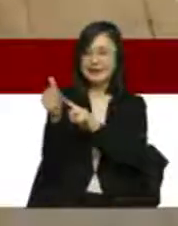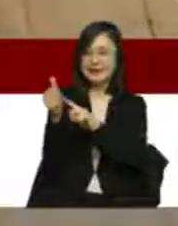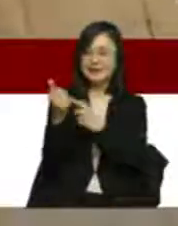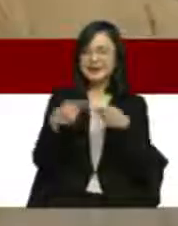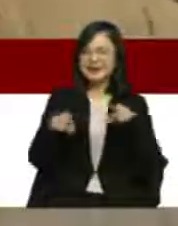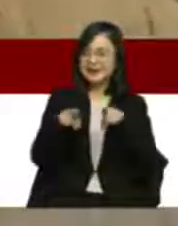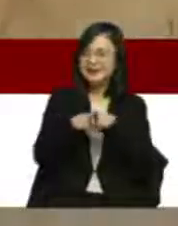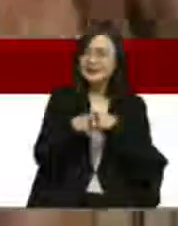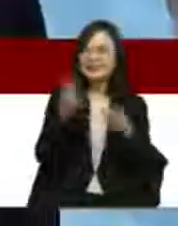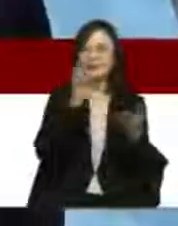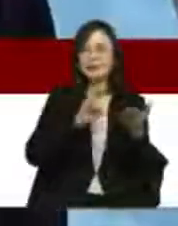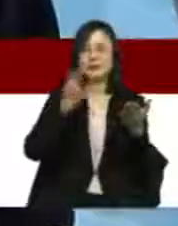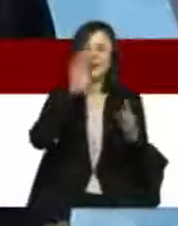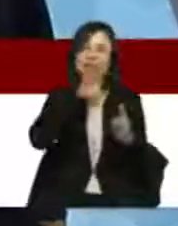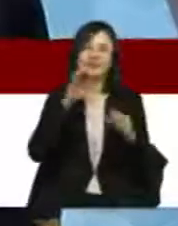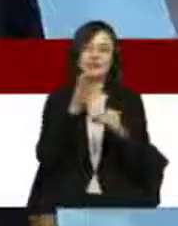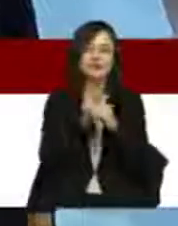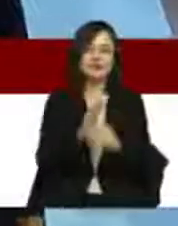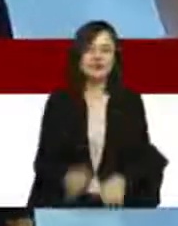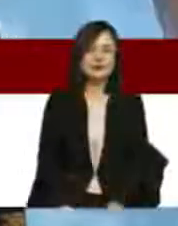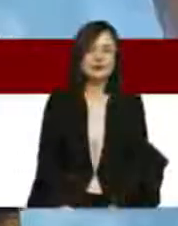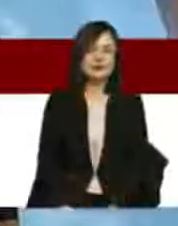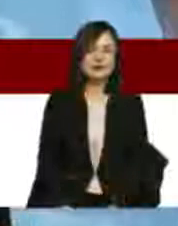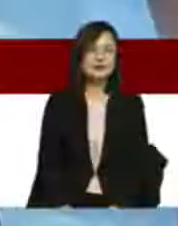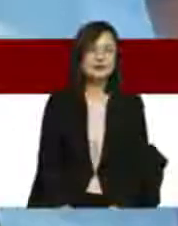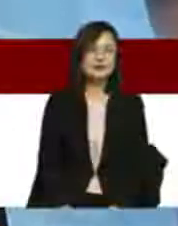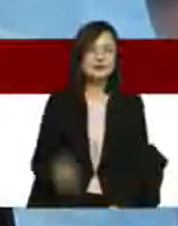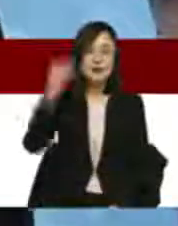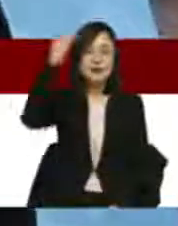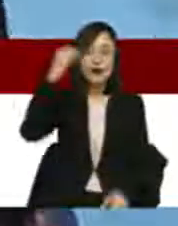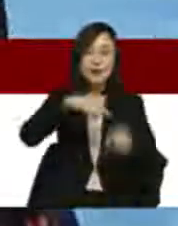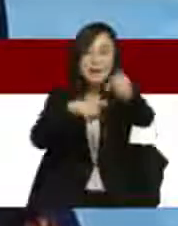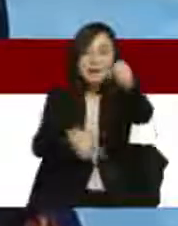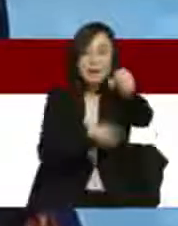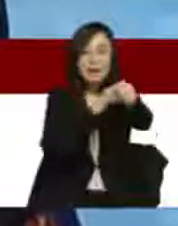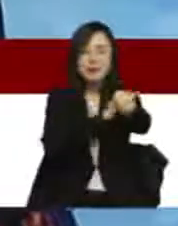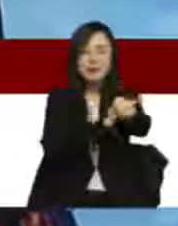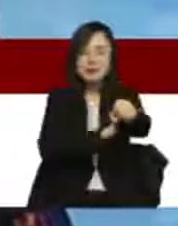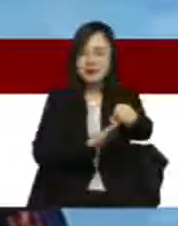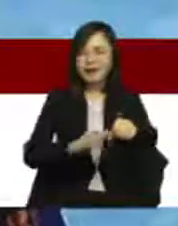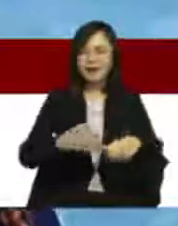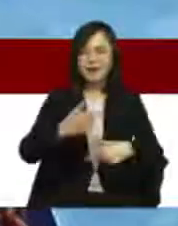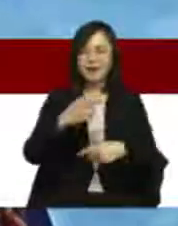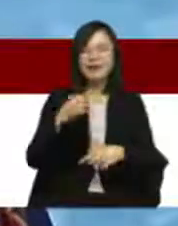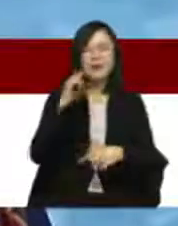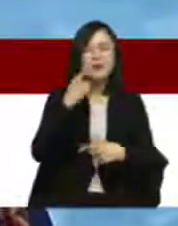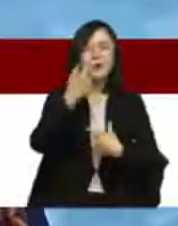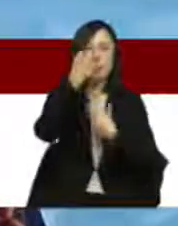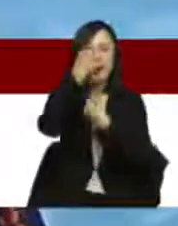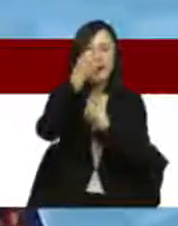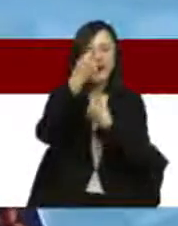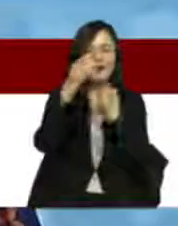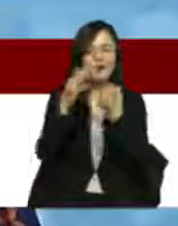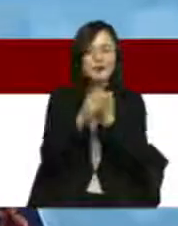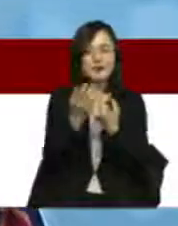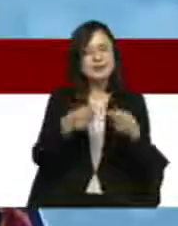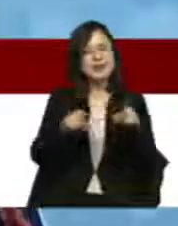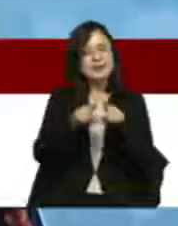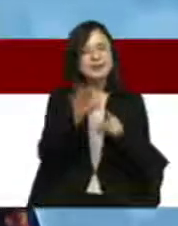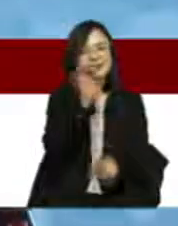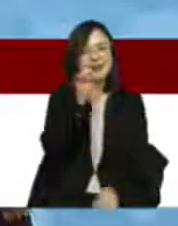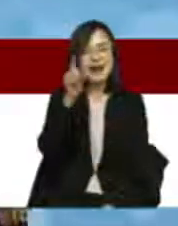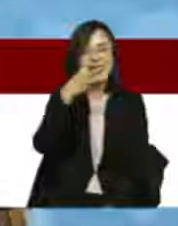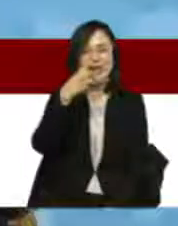있어서. 네, 옷이 아주 딱잘 맞아요. 어린 아이가 아리랑을 같이 부르니까